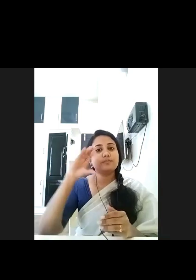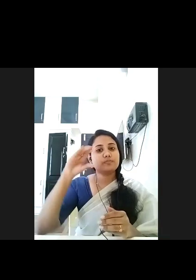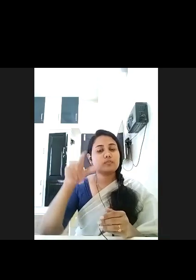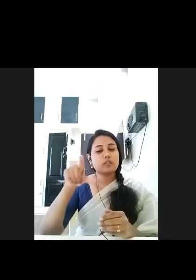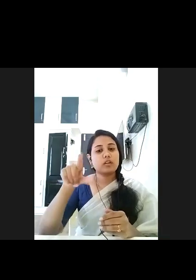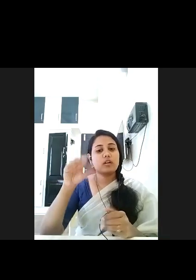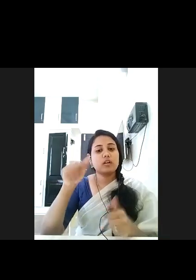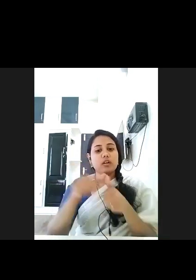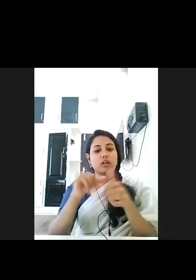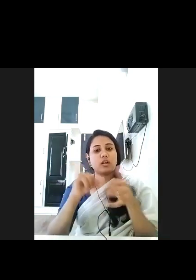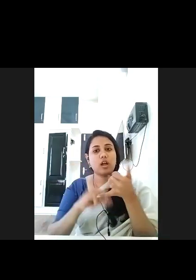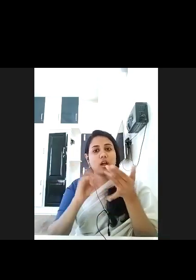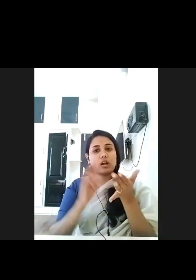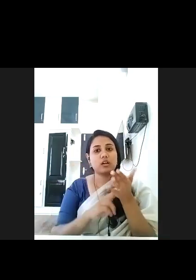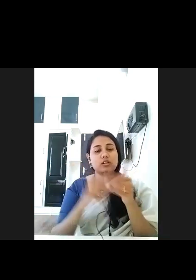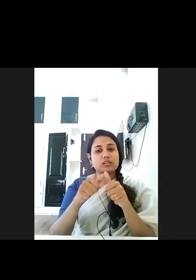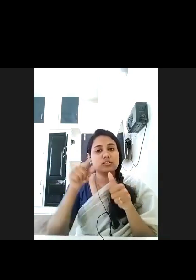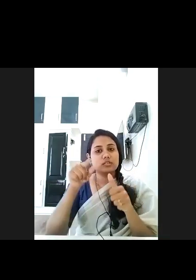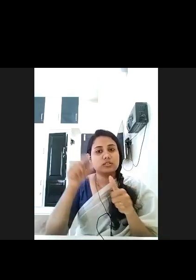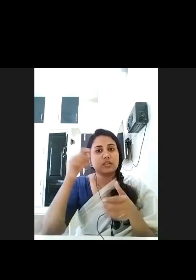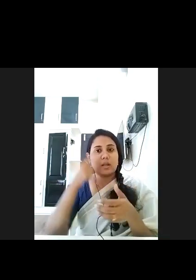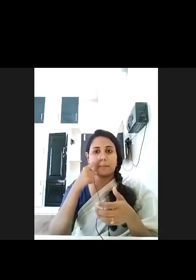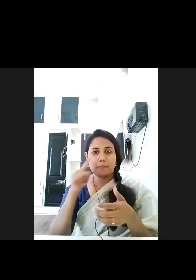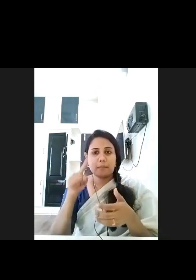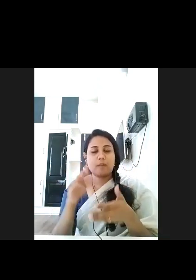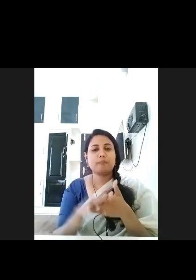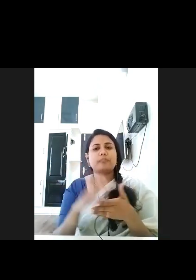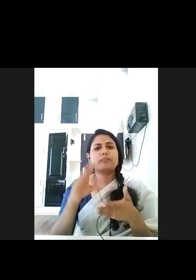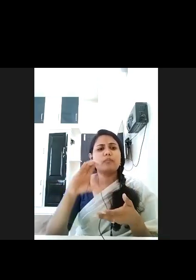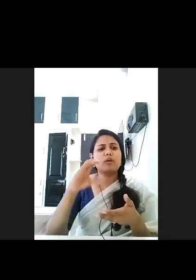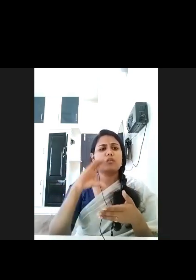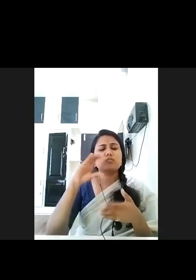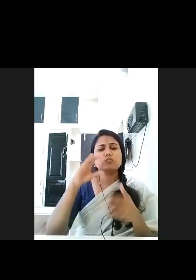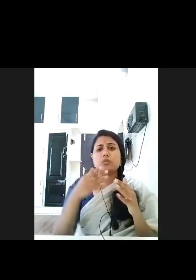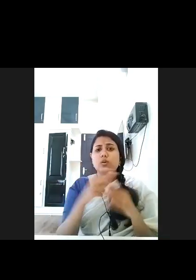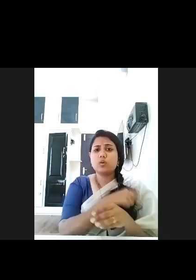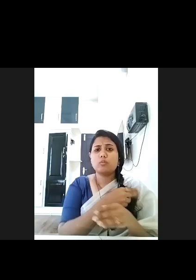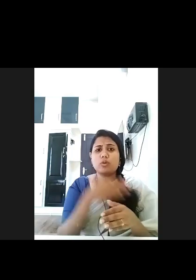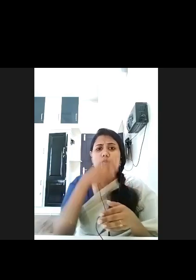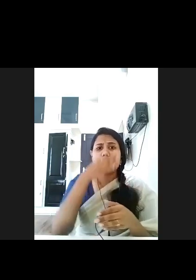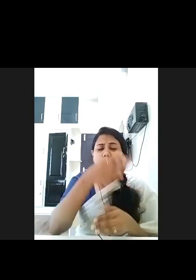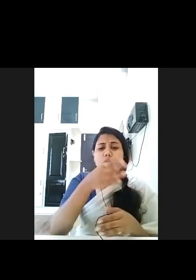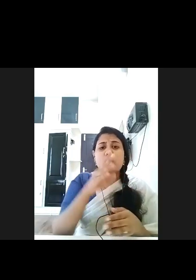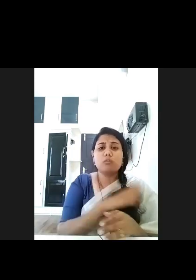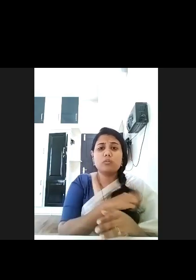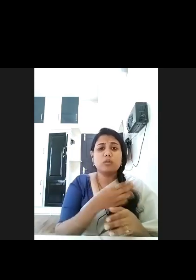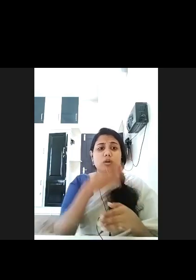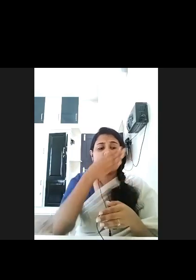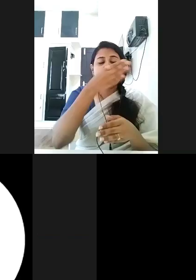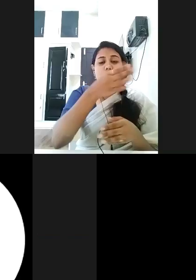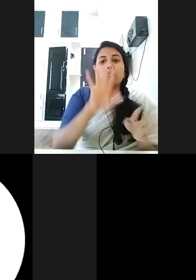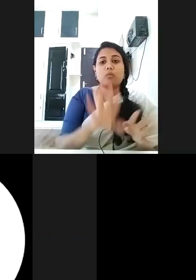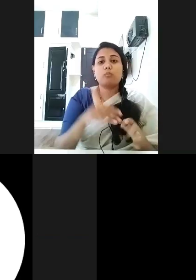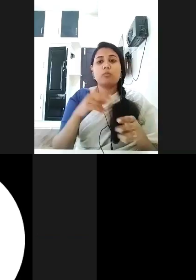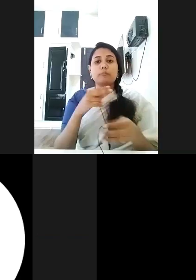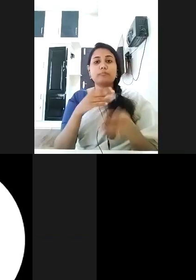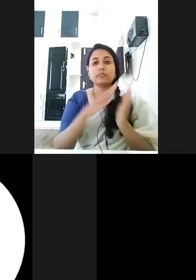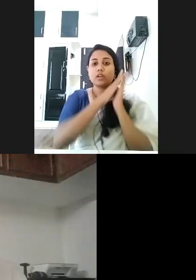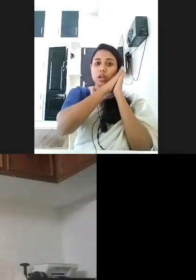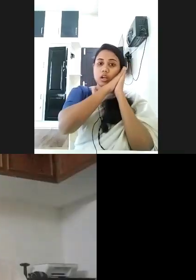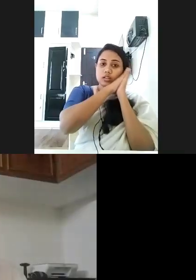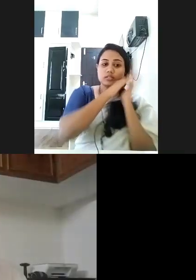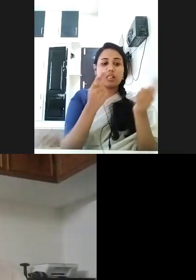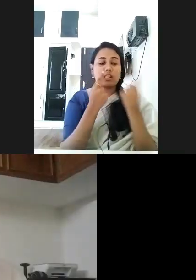അസ്നയുടെ അമ്മയാണ്. മാം ക്ലിനിക്കില് വരുമ്പോ നമ്മള് അവിടെ ഇപ്പൊ നിക്കേണ്ടതായിട്ട് വരും. ഇപ്പൊ മോൾക്ക് സ്ലീപ്പ് സ്റ്റഡി ചെയ്യാൻ പറഞ്ഞിട്ടുണ്ടായിരുന്നു,